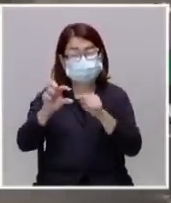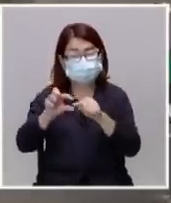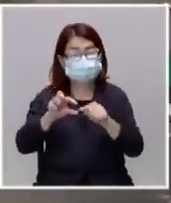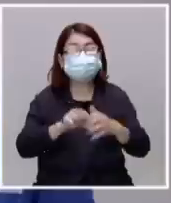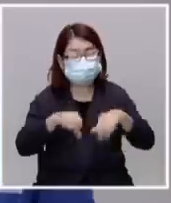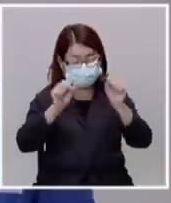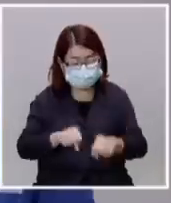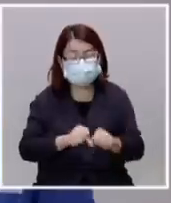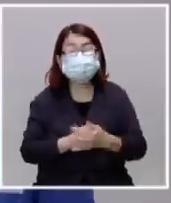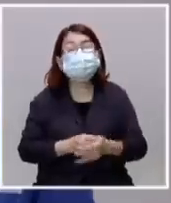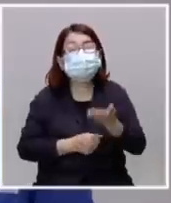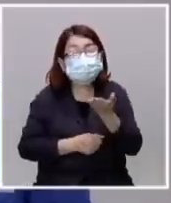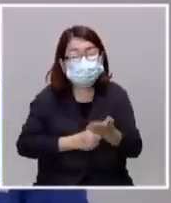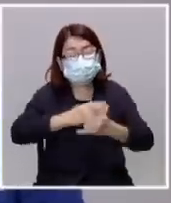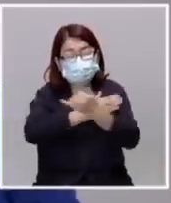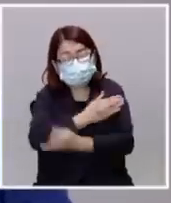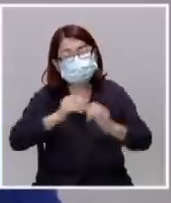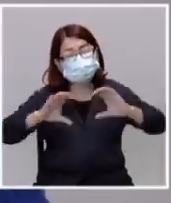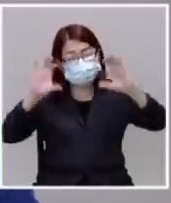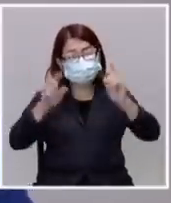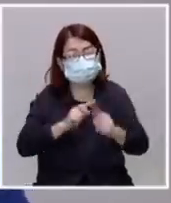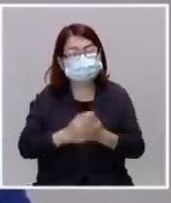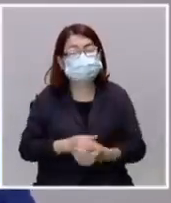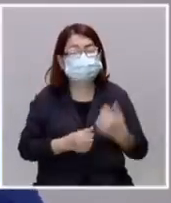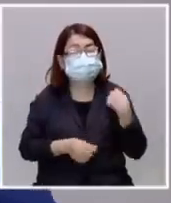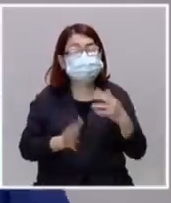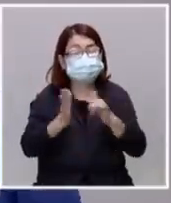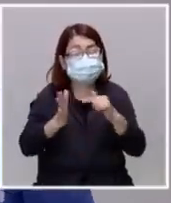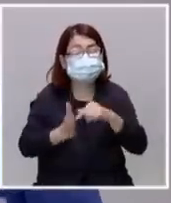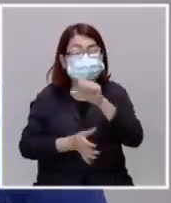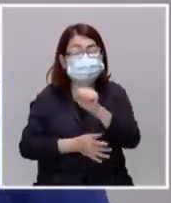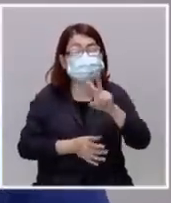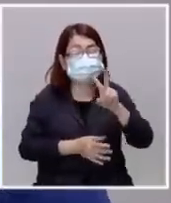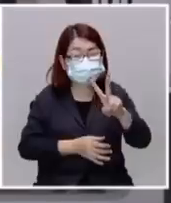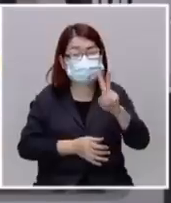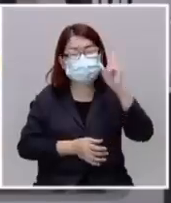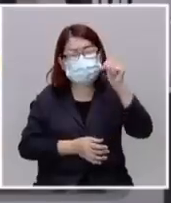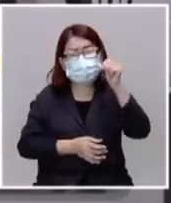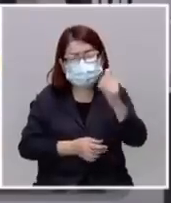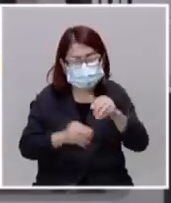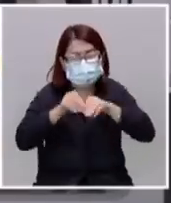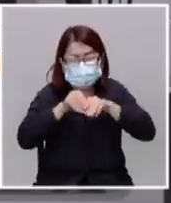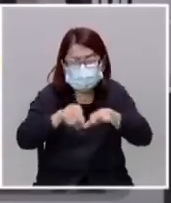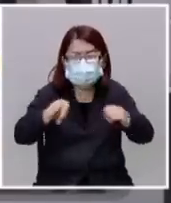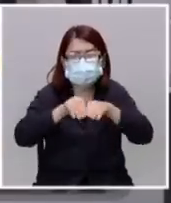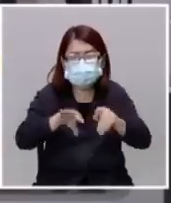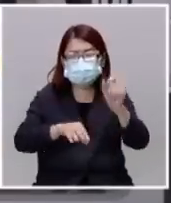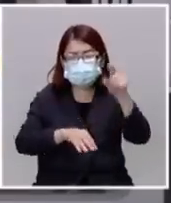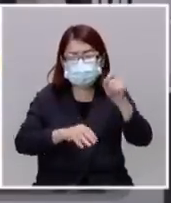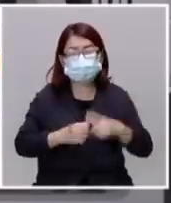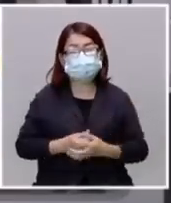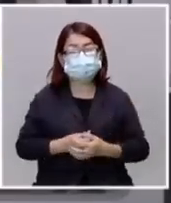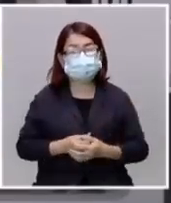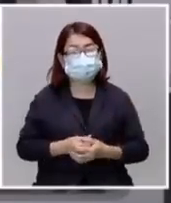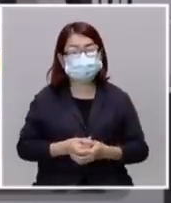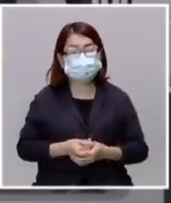ขอให้พันธมิตรและก็รัฐบาลประเทศต่างๆที่มีการใช้วัคซีนของซิโนแวคเนี่ยออกมาช่วยการเผยแพร่ข้อมูลเหล่านี้ให้เร็วที่สุดด้วยทางด้านเฮเ